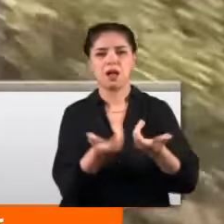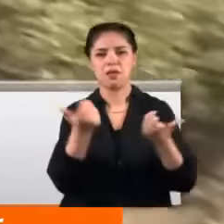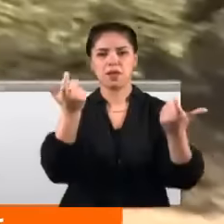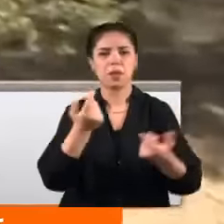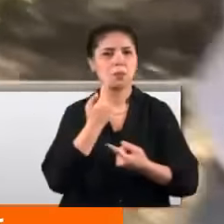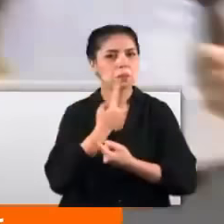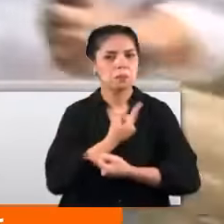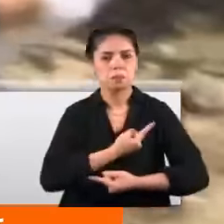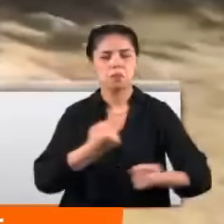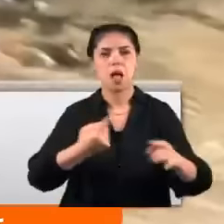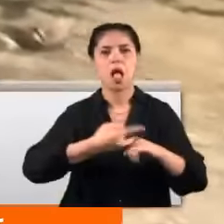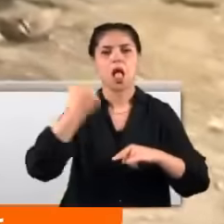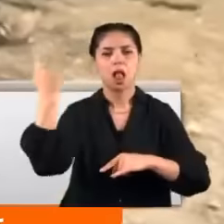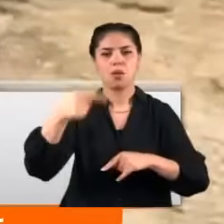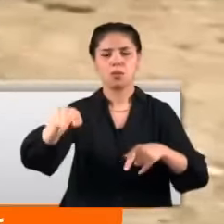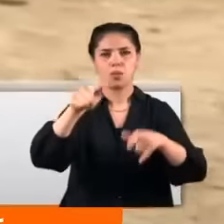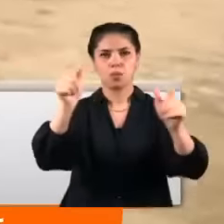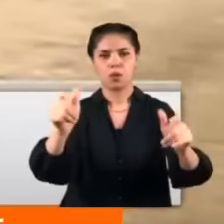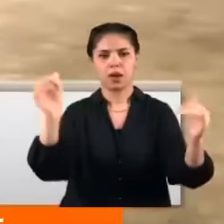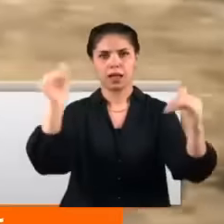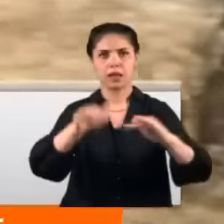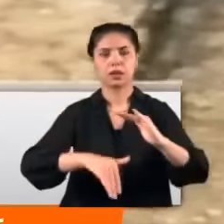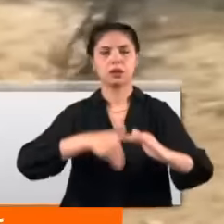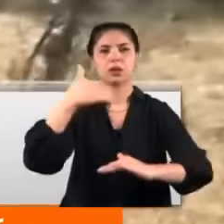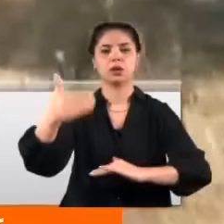görüyorsunuz. Helikopterler bu bölgeye geldikten sonra